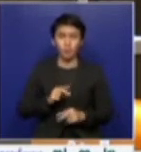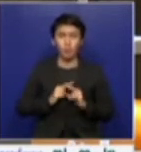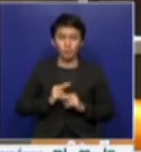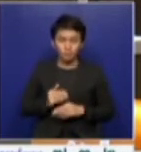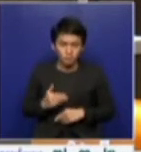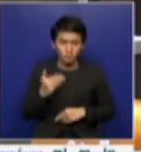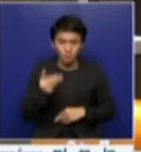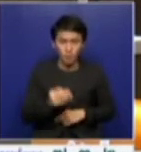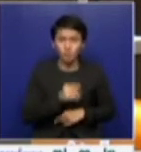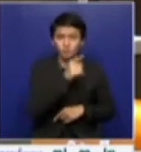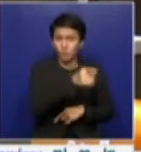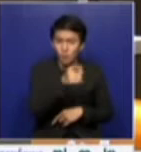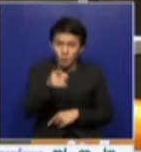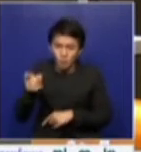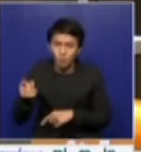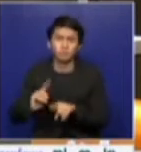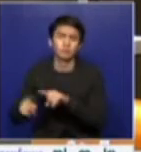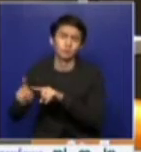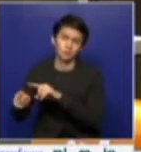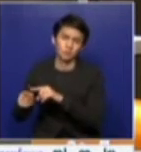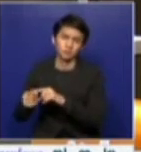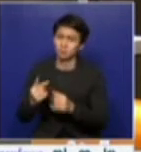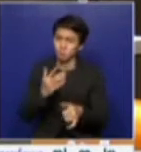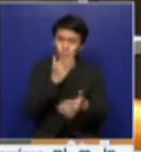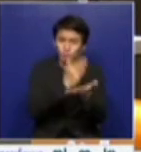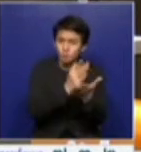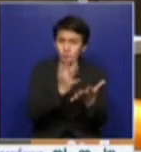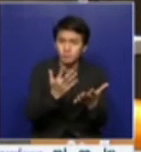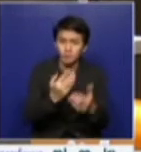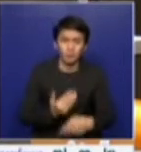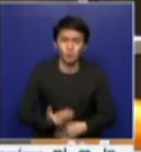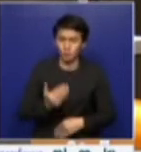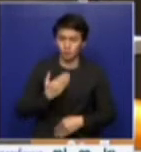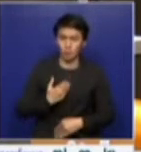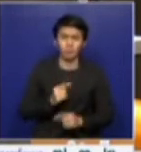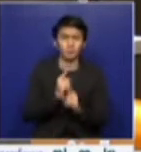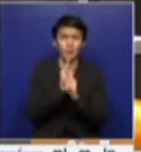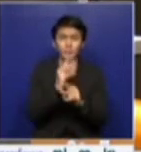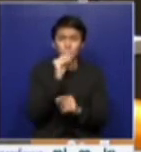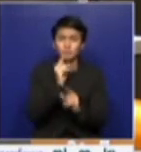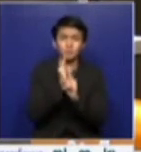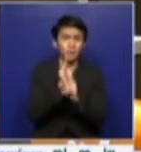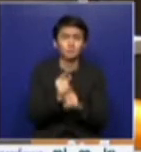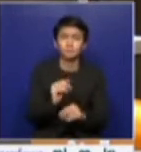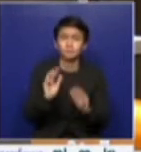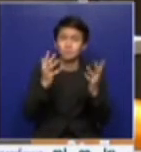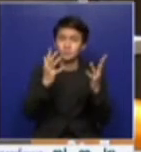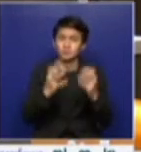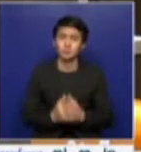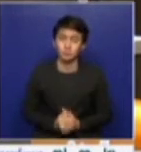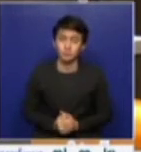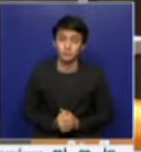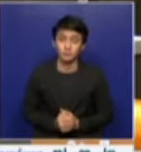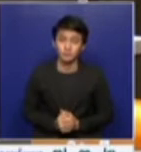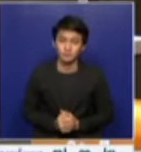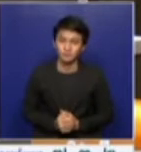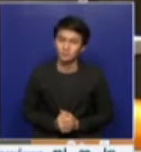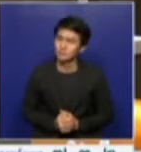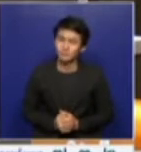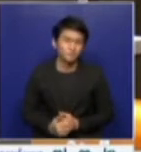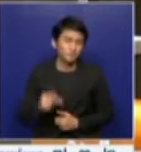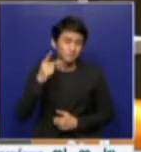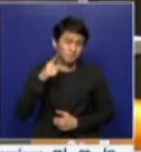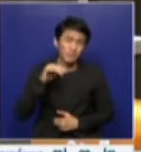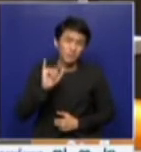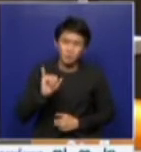กับผู้จับกุมอย่างไม่หยุดหย่อนขอสัมปทานครับแทนที่พลเอกประยุทธ์จะ